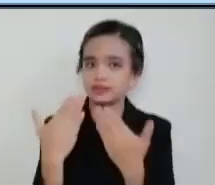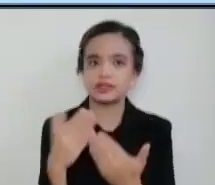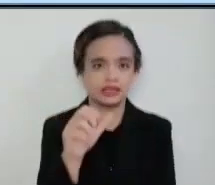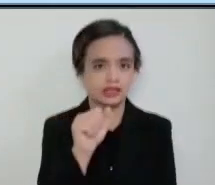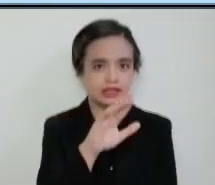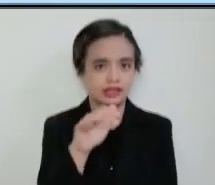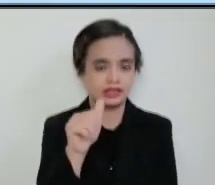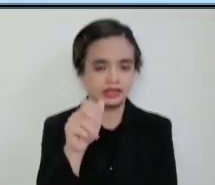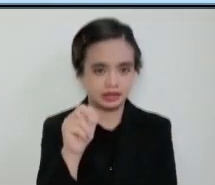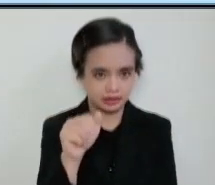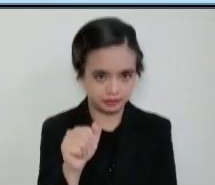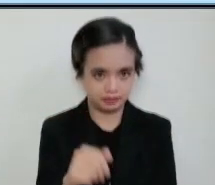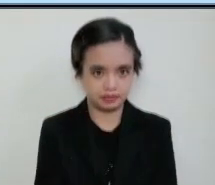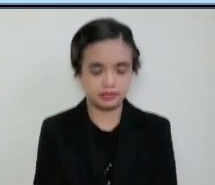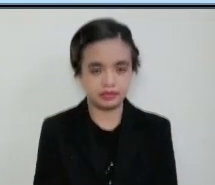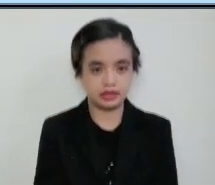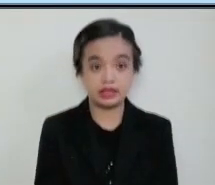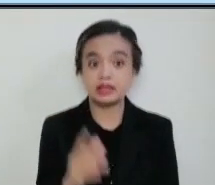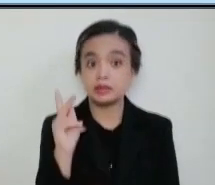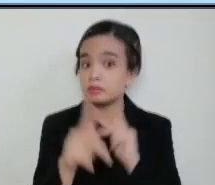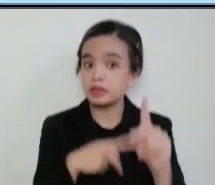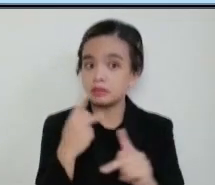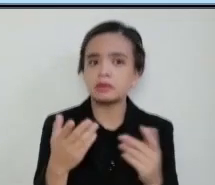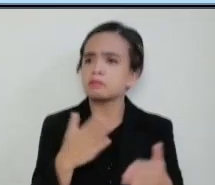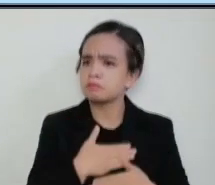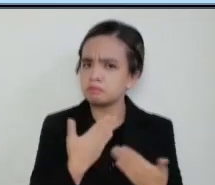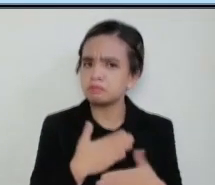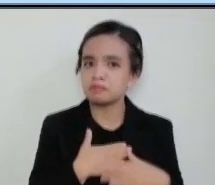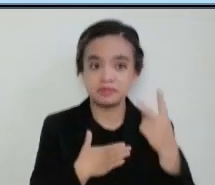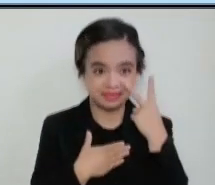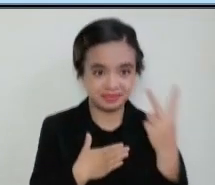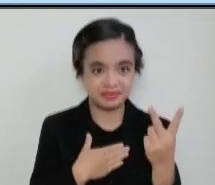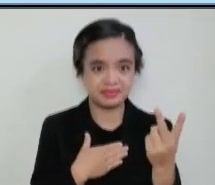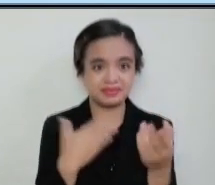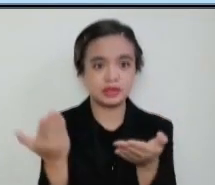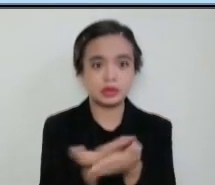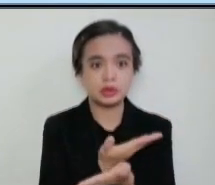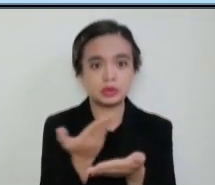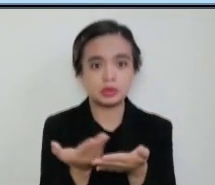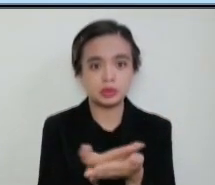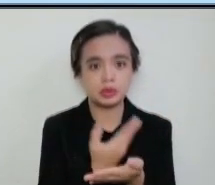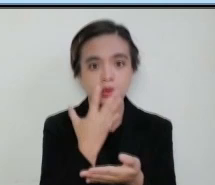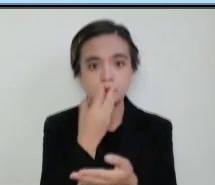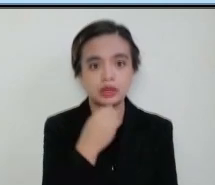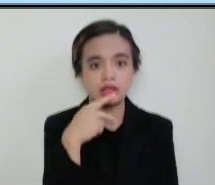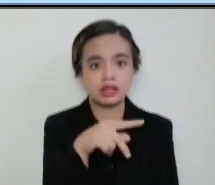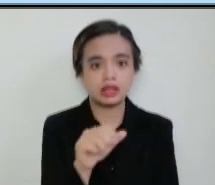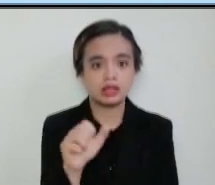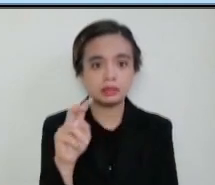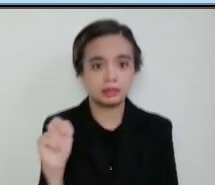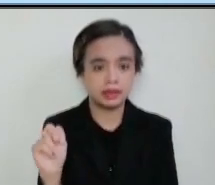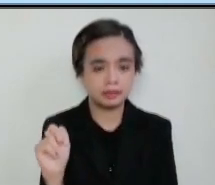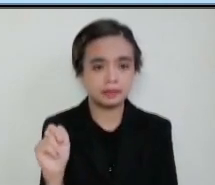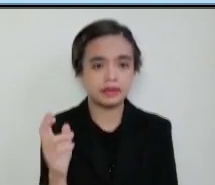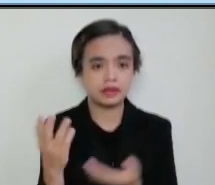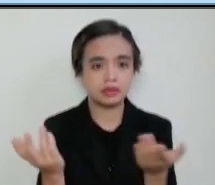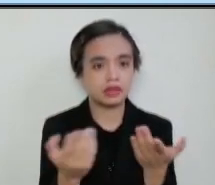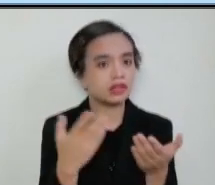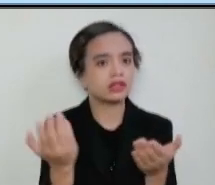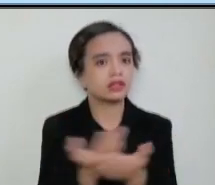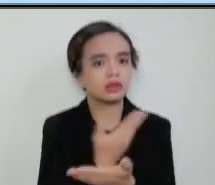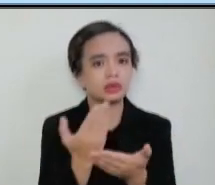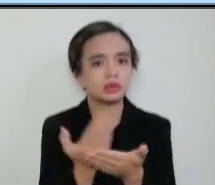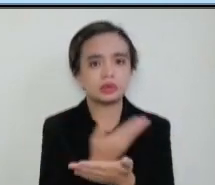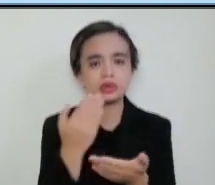Laking tuwa ng netizens ang makita ang You series star na si Penn Badgley sa bagong release ng music video ng